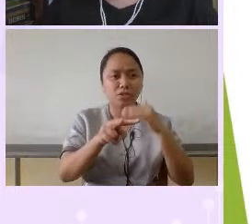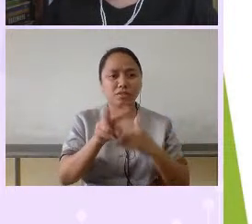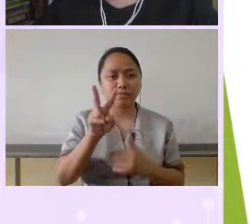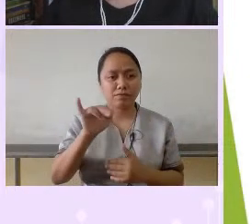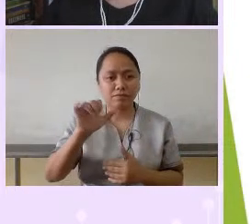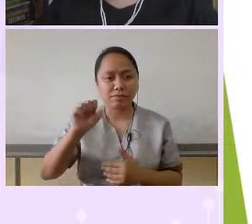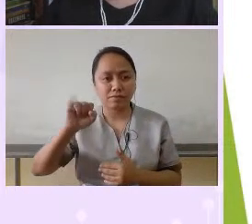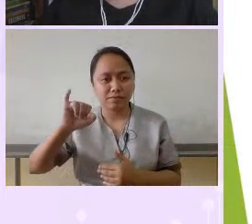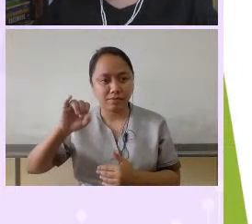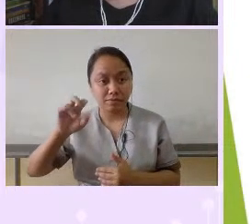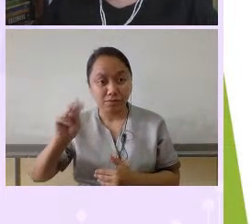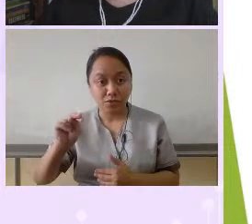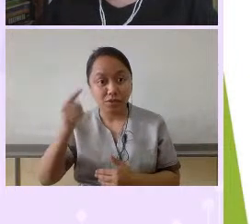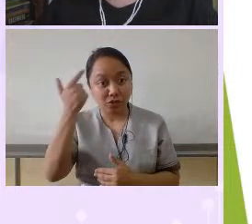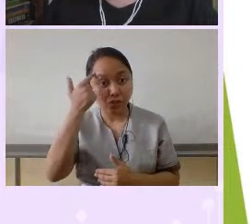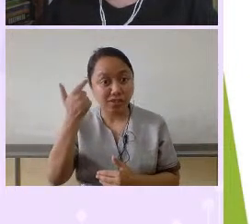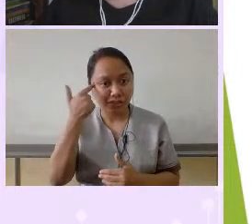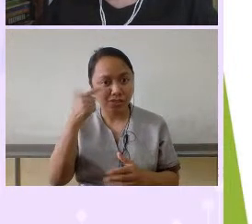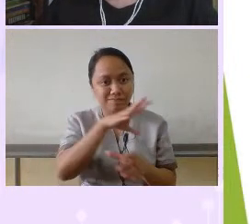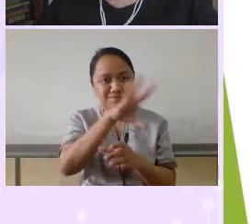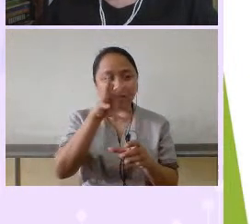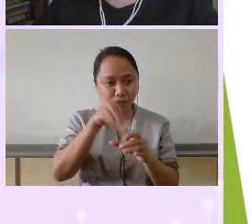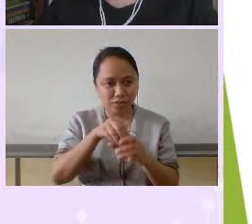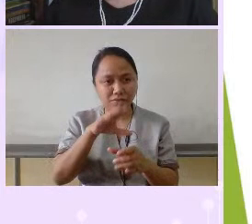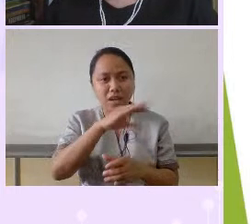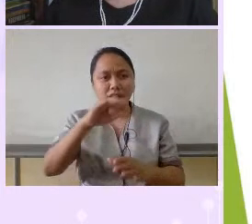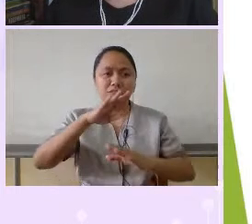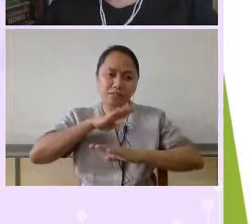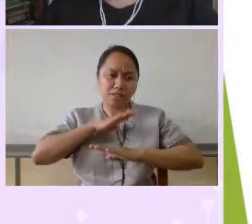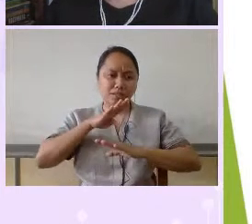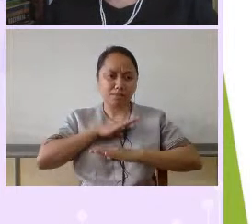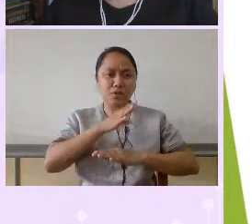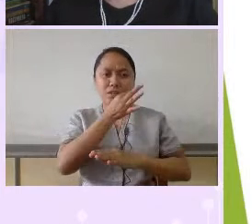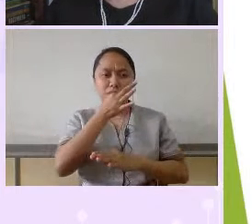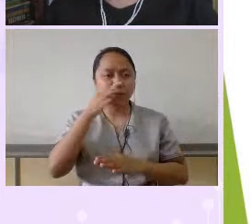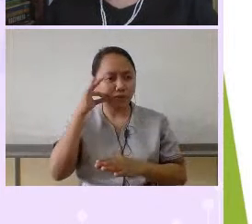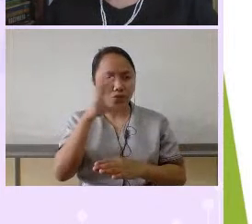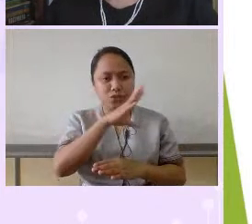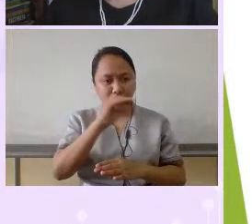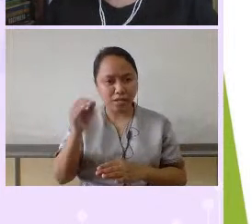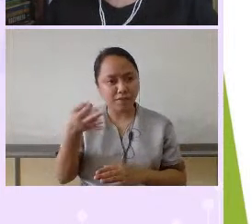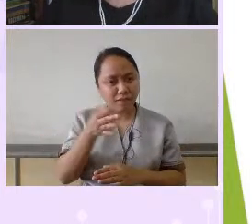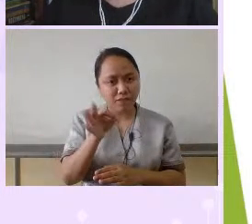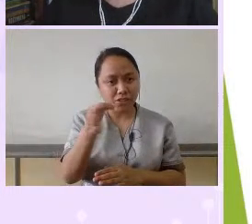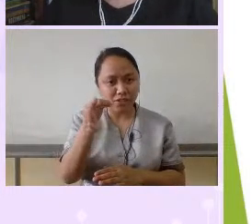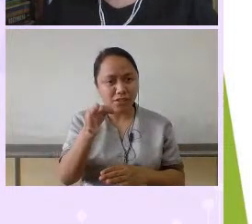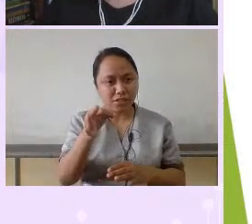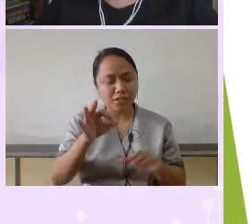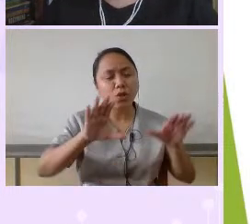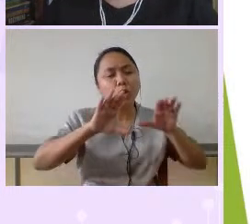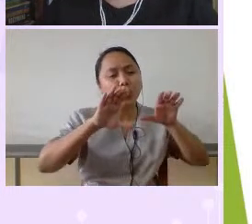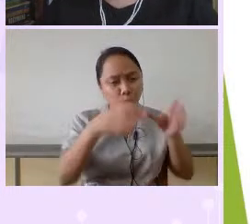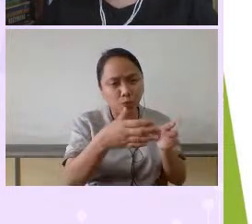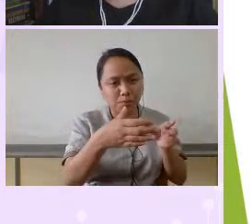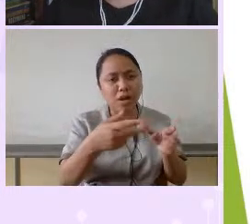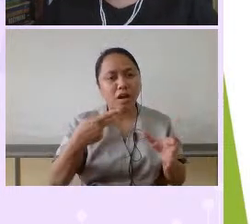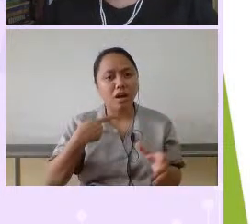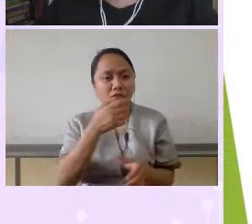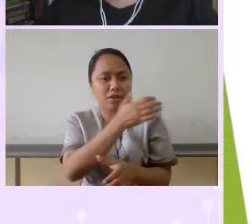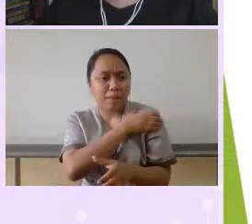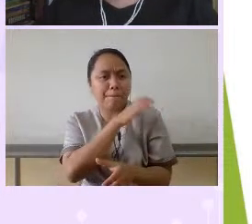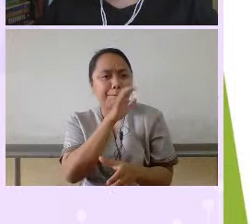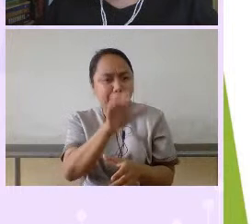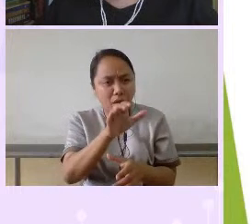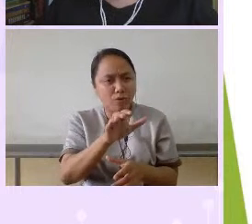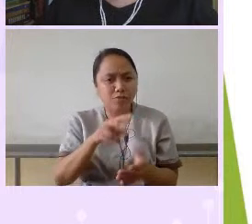a gender-inclusive and sustainable agriculture and fishery sector with empowered farmers